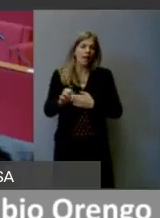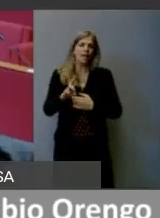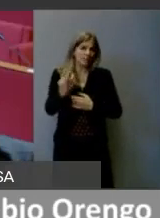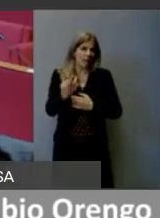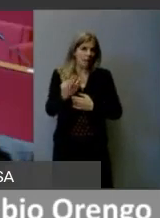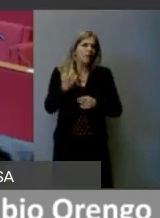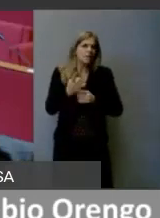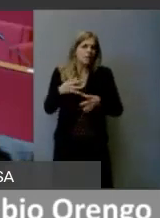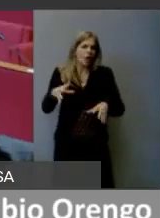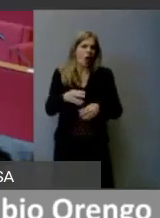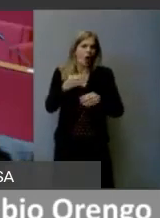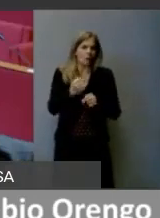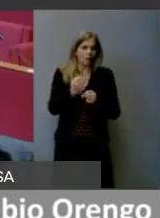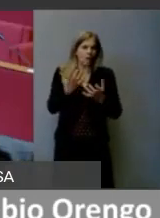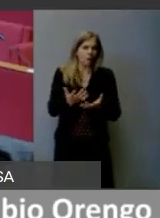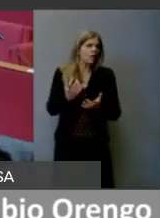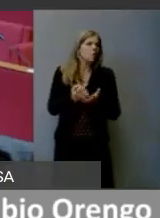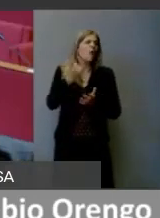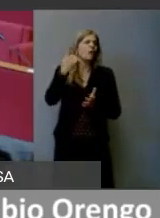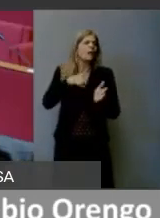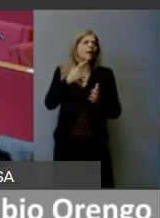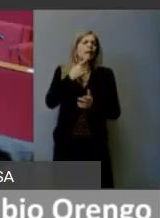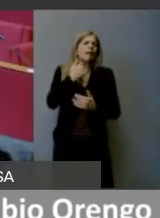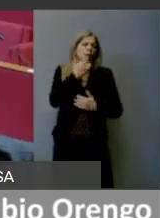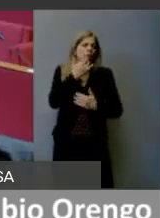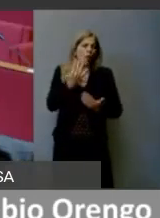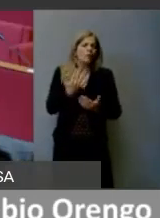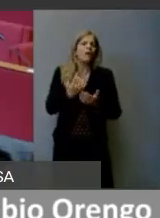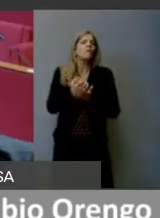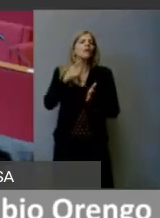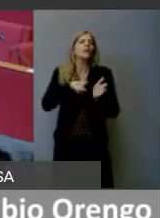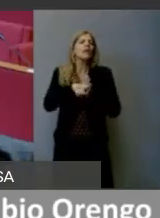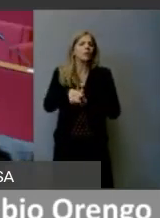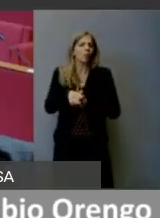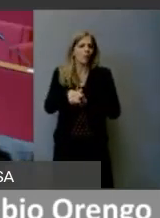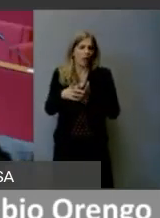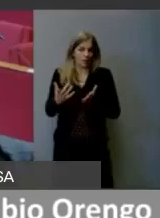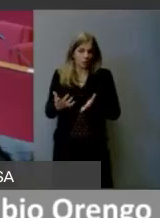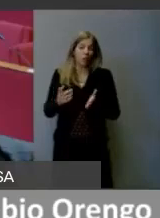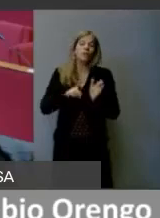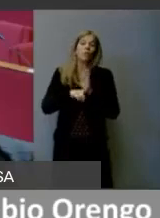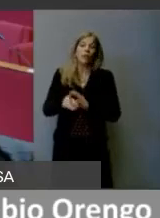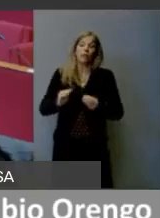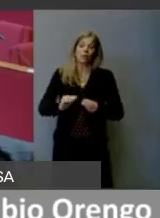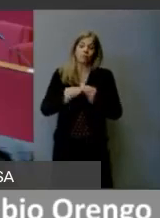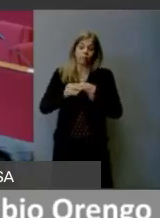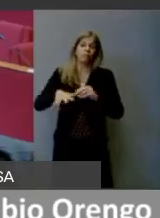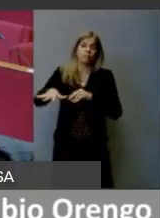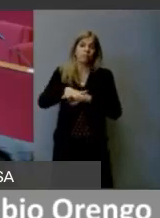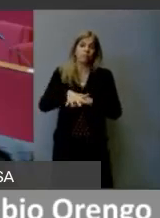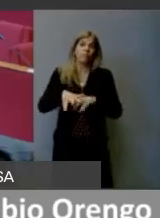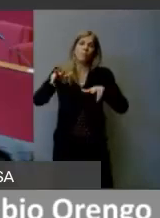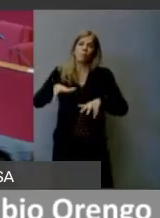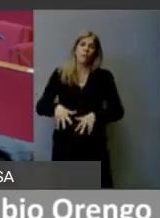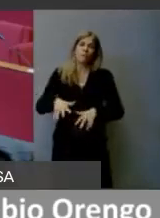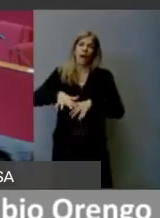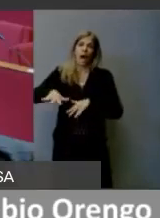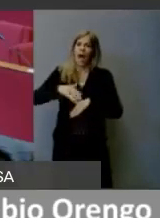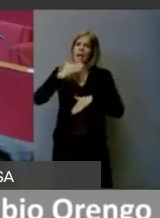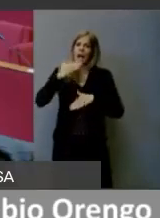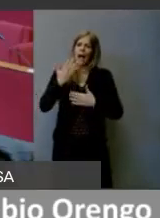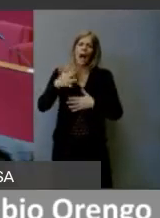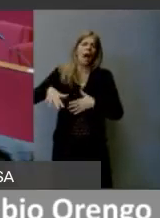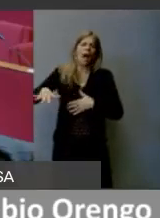risultato finale. Il risultato finale è l'ottenimento di quest'area cani, che è fondamentale e gradita da tutti. Il